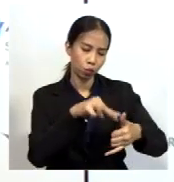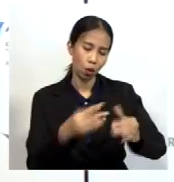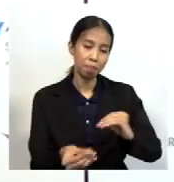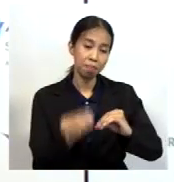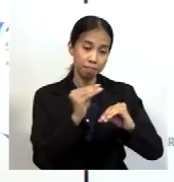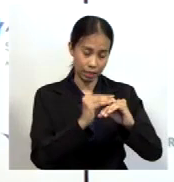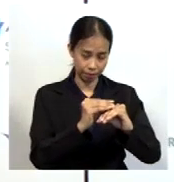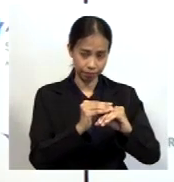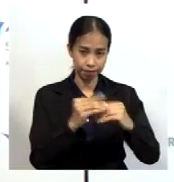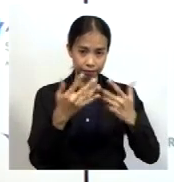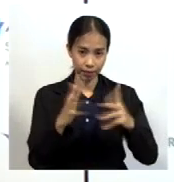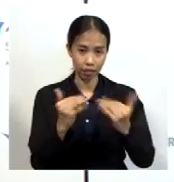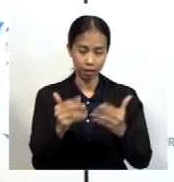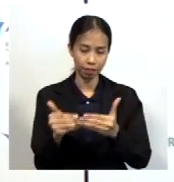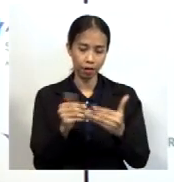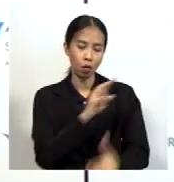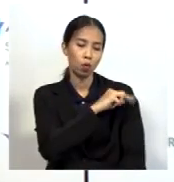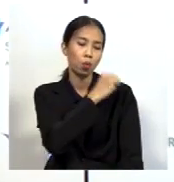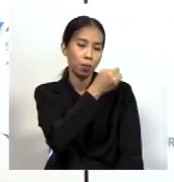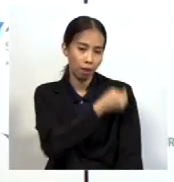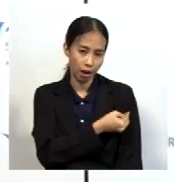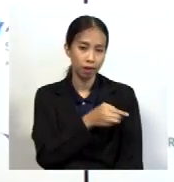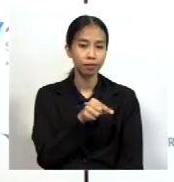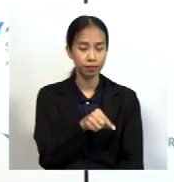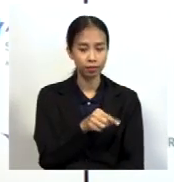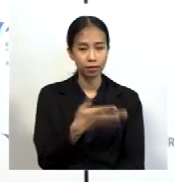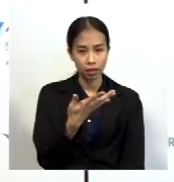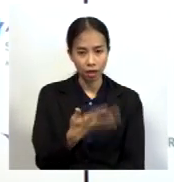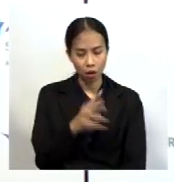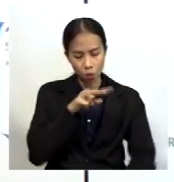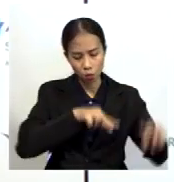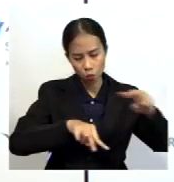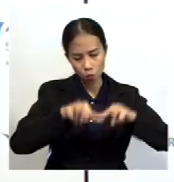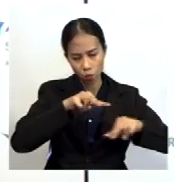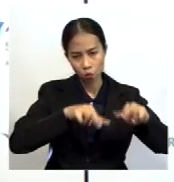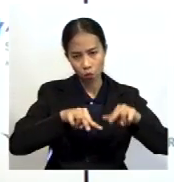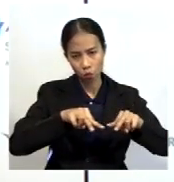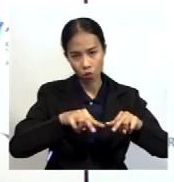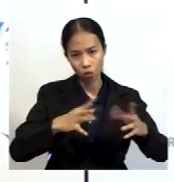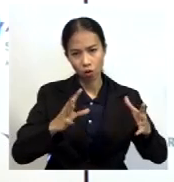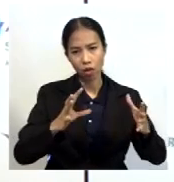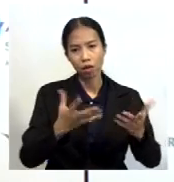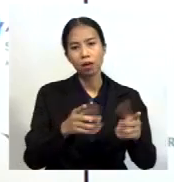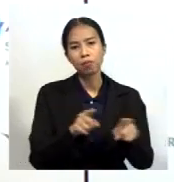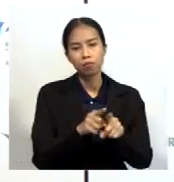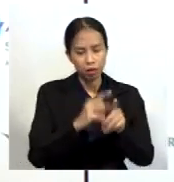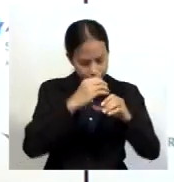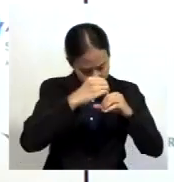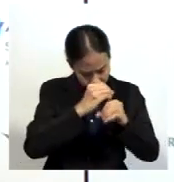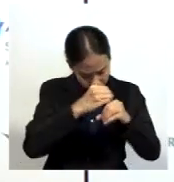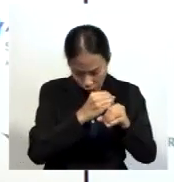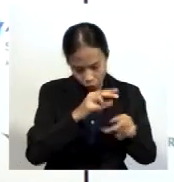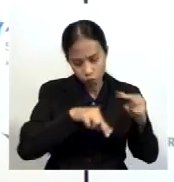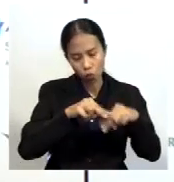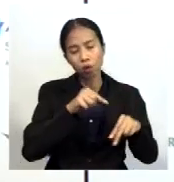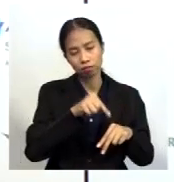จะไปที่โรงพยาบาลแล้วก็ดูตรวจเก็บสิ่งตัวอย่างส่งตรวจดูสารพันธุกรรมโคโรนา